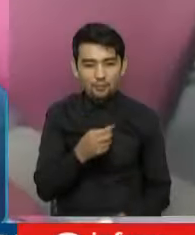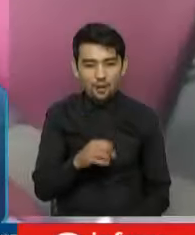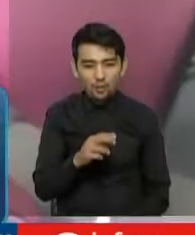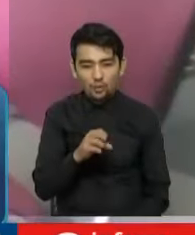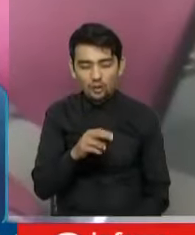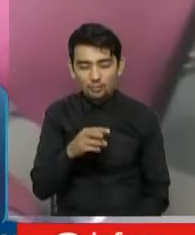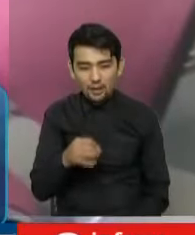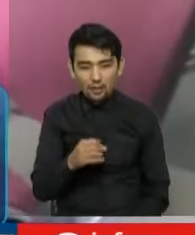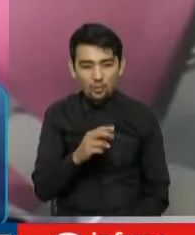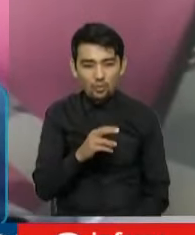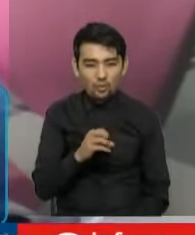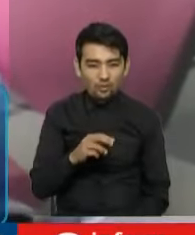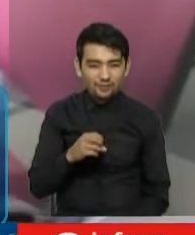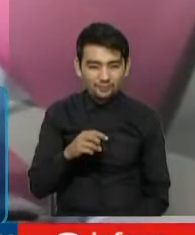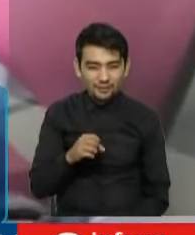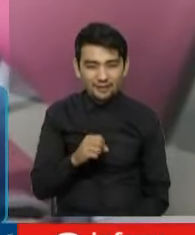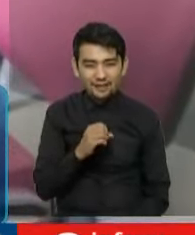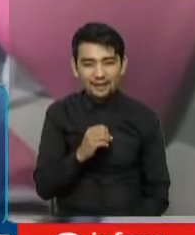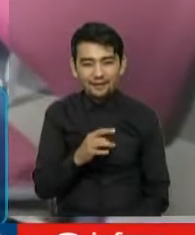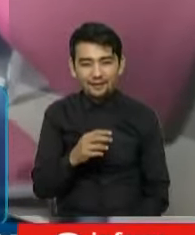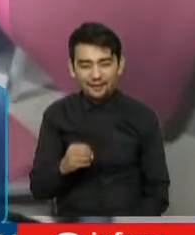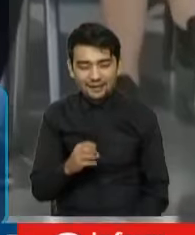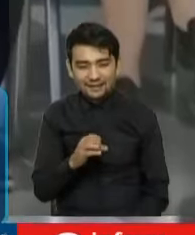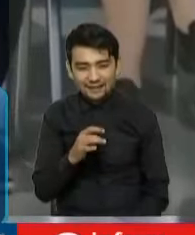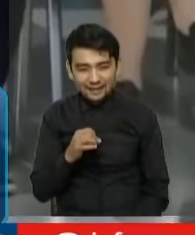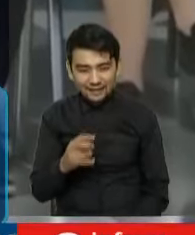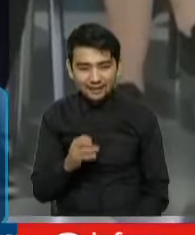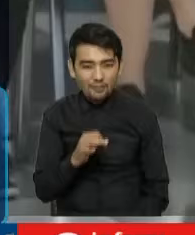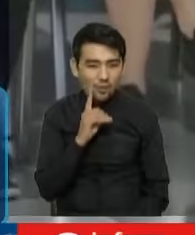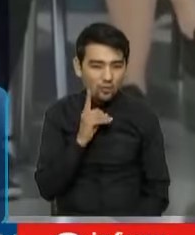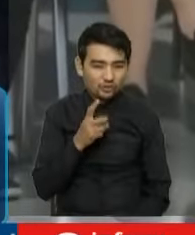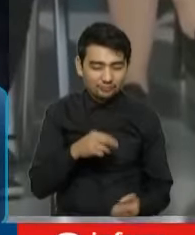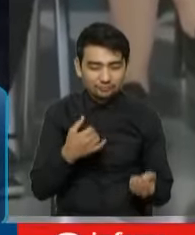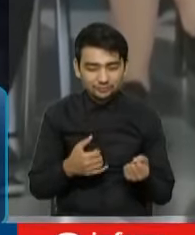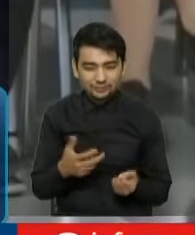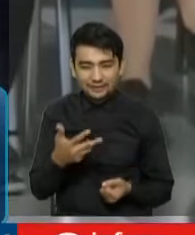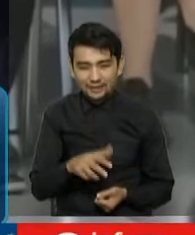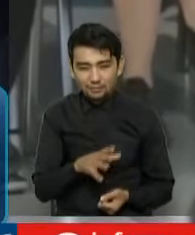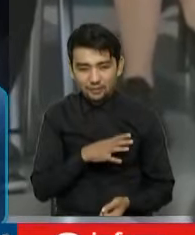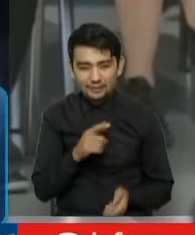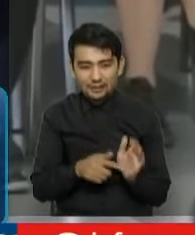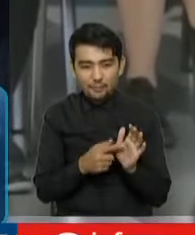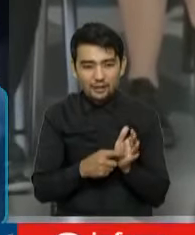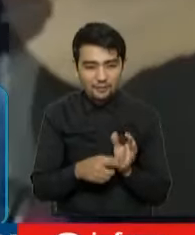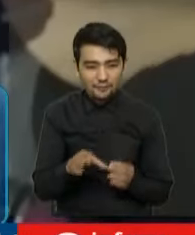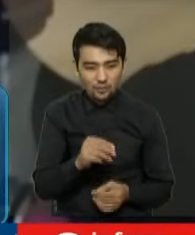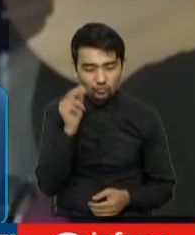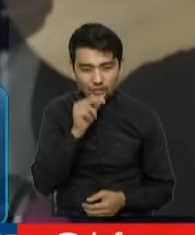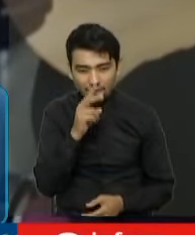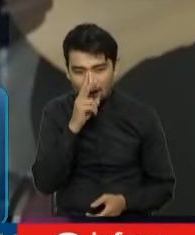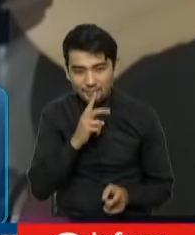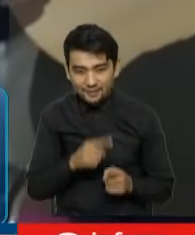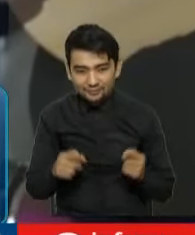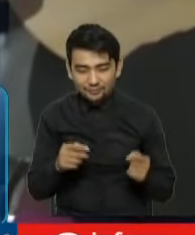«Көзімнің қарасы», «Ерке сылқым» және «Жастар биі» күйін тартты. Ансамбіл мүшелерінің дені 7-ші сынып оқушылары. Олар бар жоғы 2 айдың